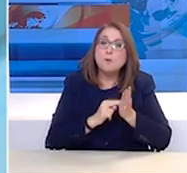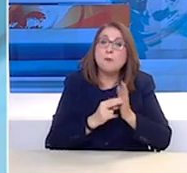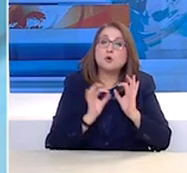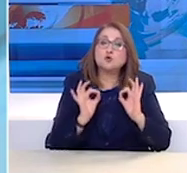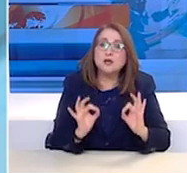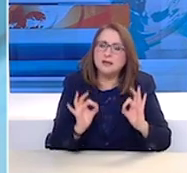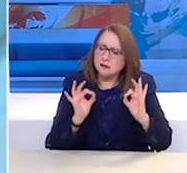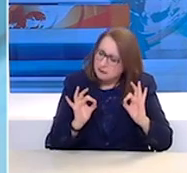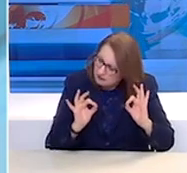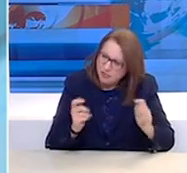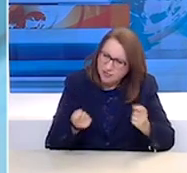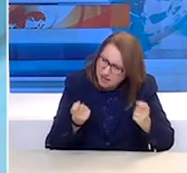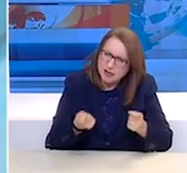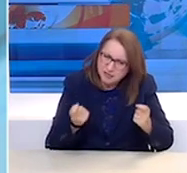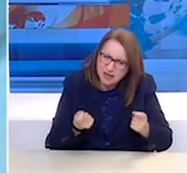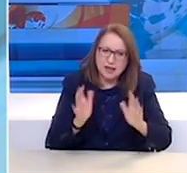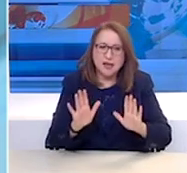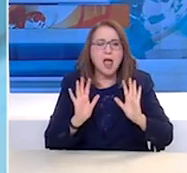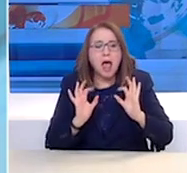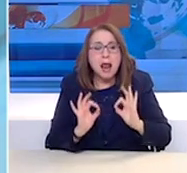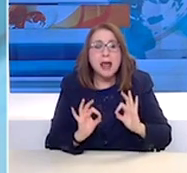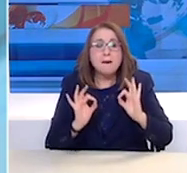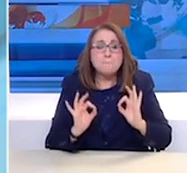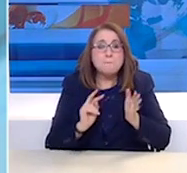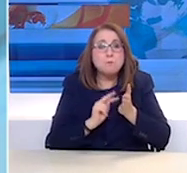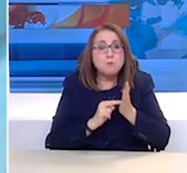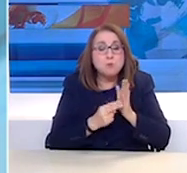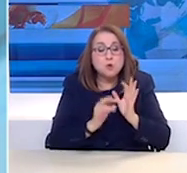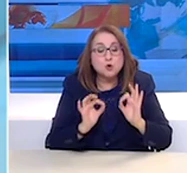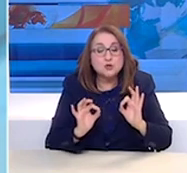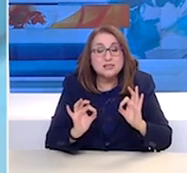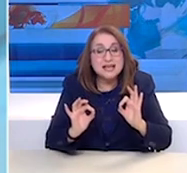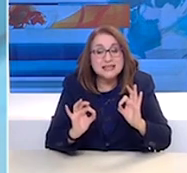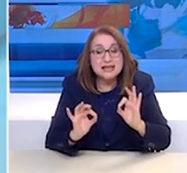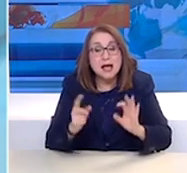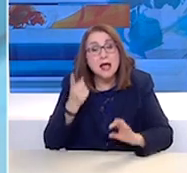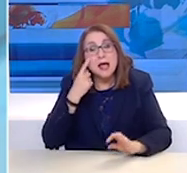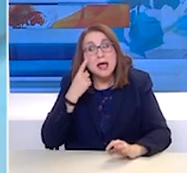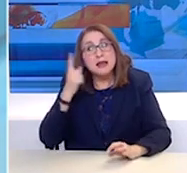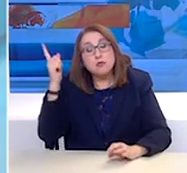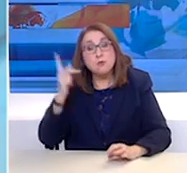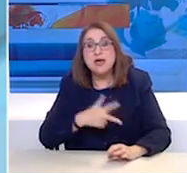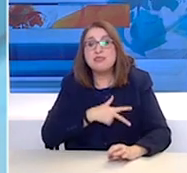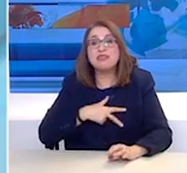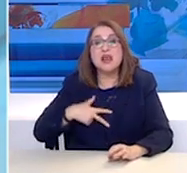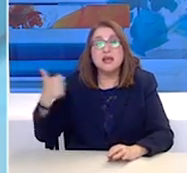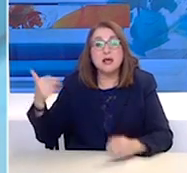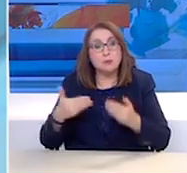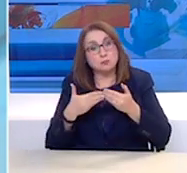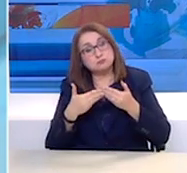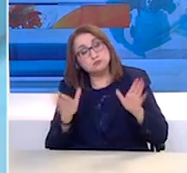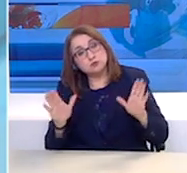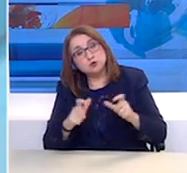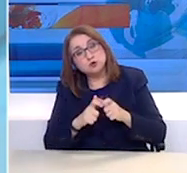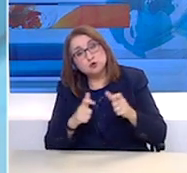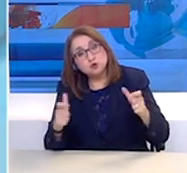γίνει με έλεγχο. Είπα το παράδειγμα των σχολείων. Θα σας πω τι θα κάνει η Δανία αν σε δύο εβδομάδες, διότι ανοίγοντας τα σχολεία